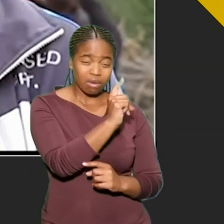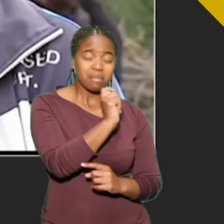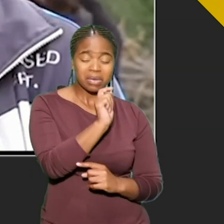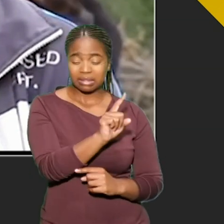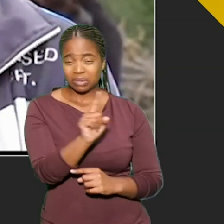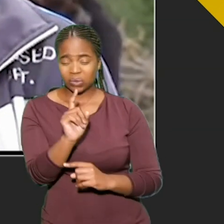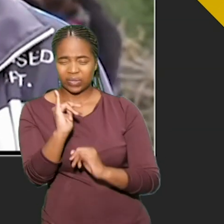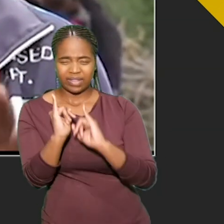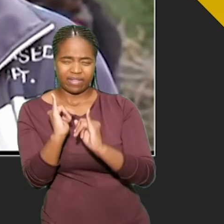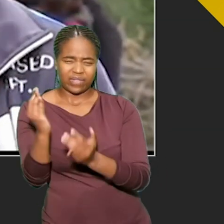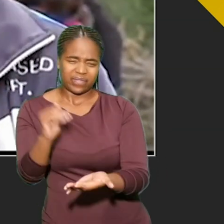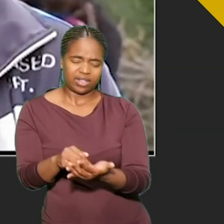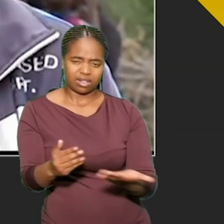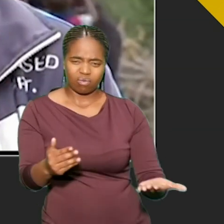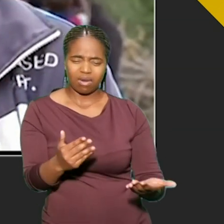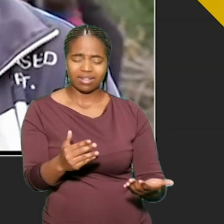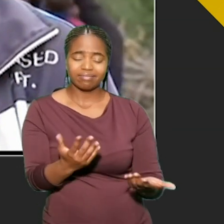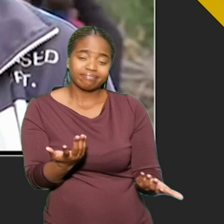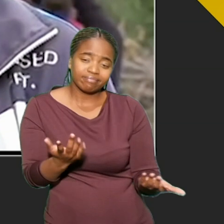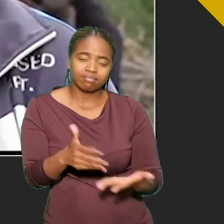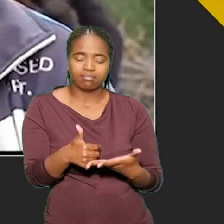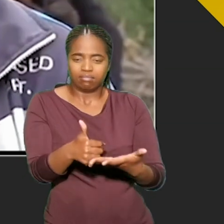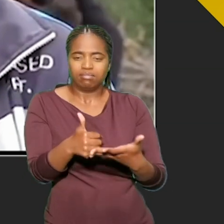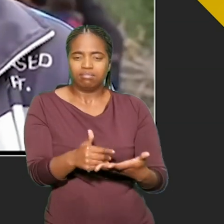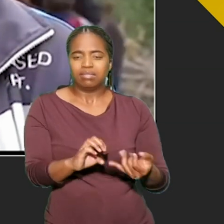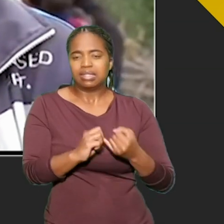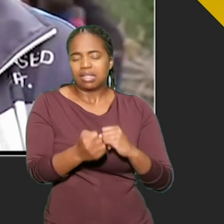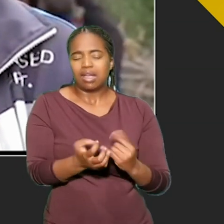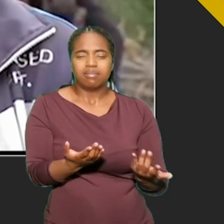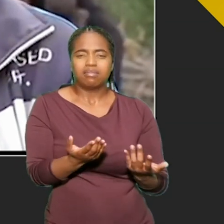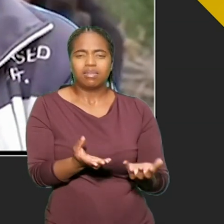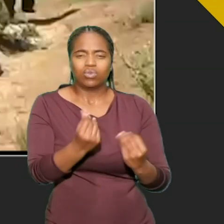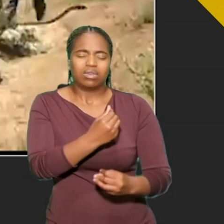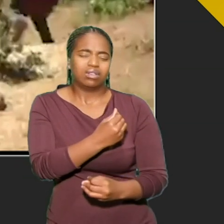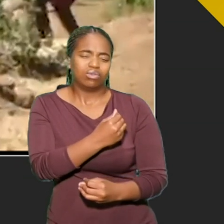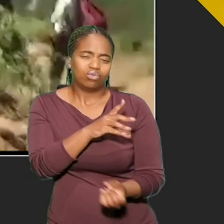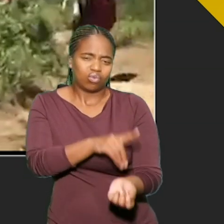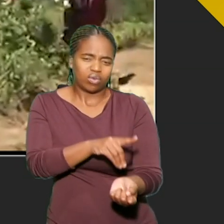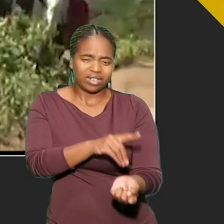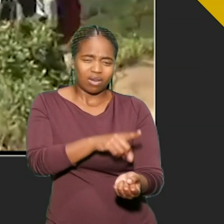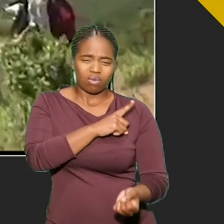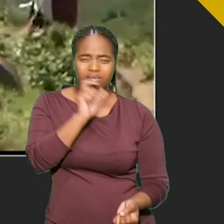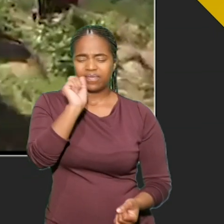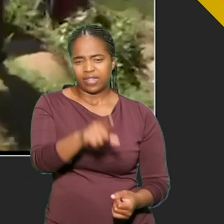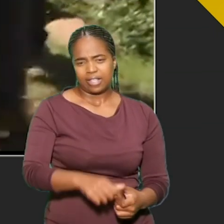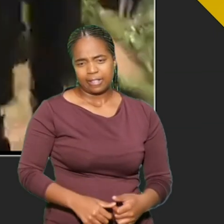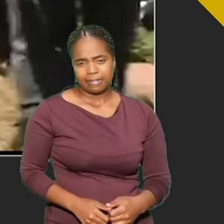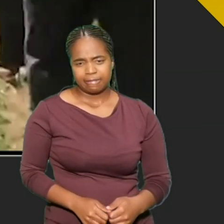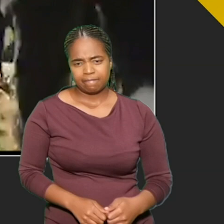okanye bakwazi uba bancedakale ngesokusa bazanywe uba mabadibane nogqirha ngenxa yoba kukude